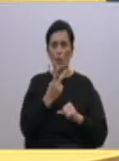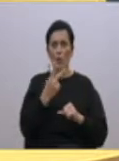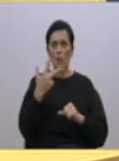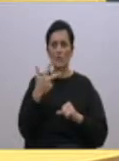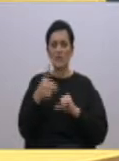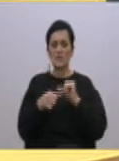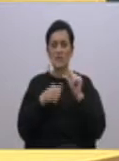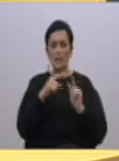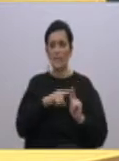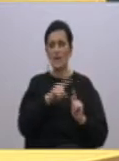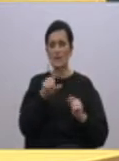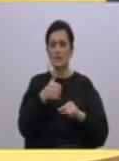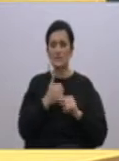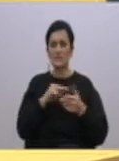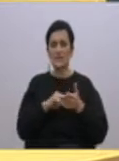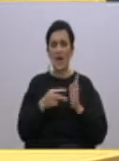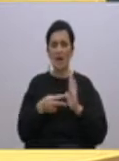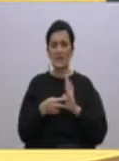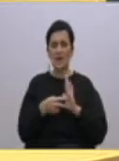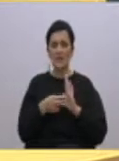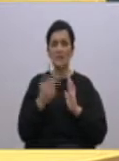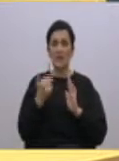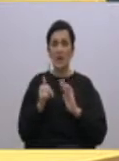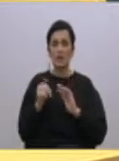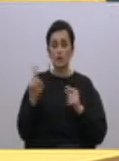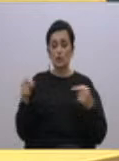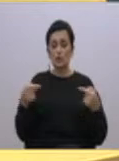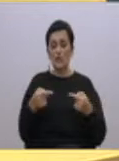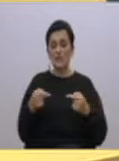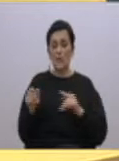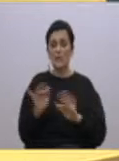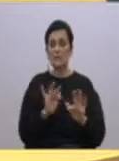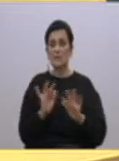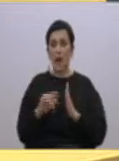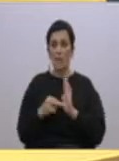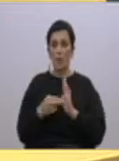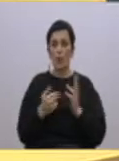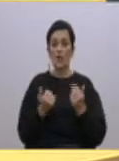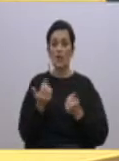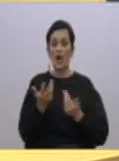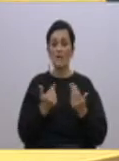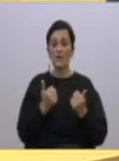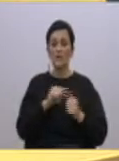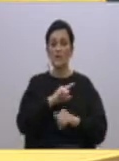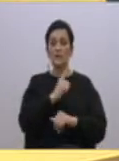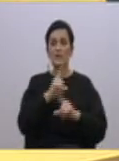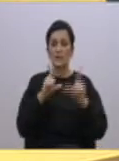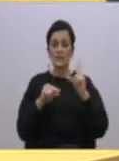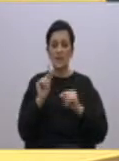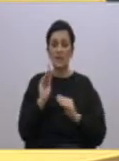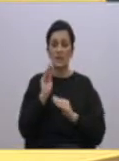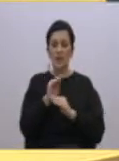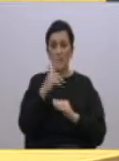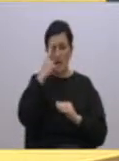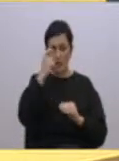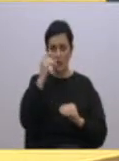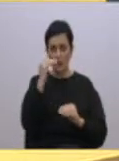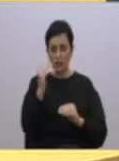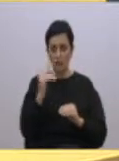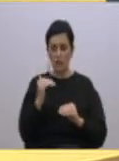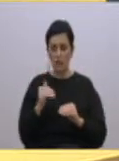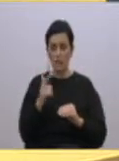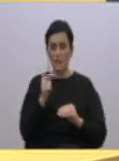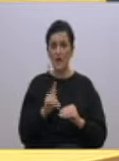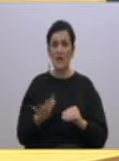2021-2023 წლების სტრატეგია და შესაბამის სამოქმედო გეგმა. გავიანგარიშეთ სამუშაო ძალის სტატისტიკის დამატებითი ინდიკატორები,